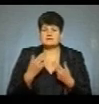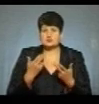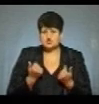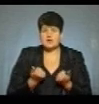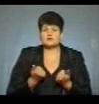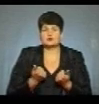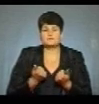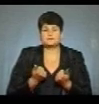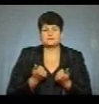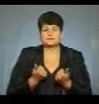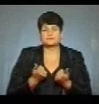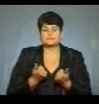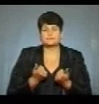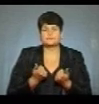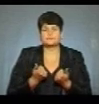через